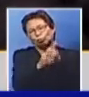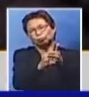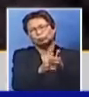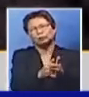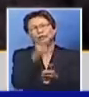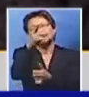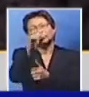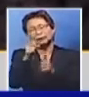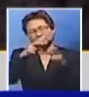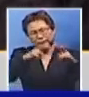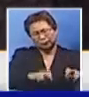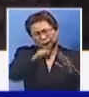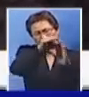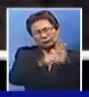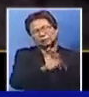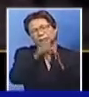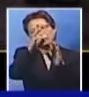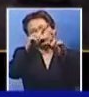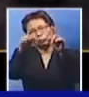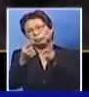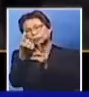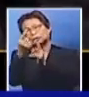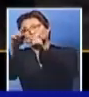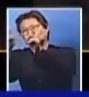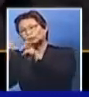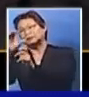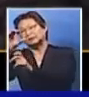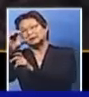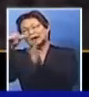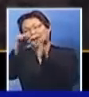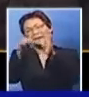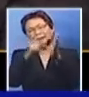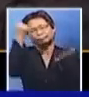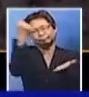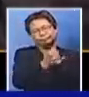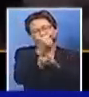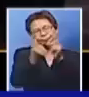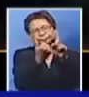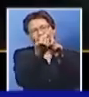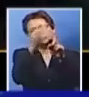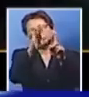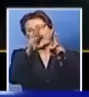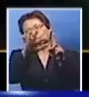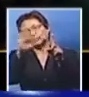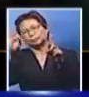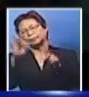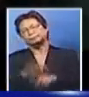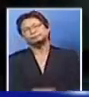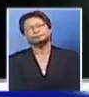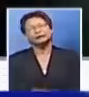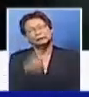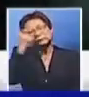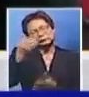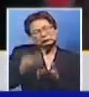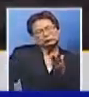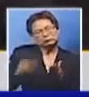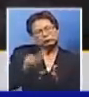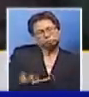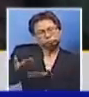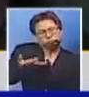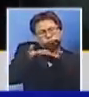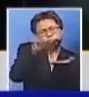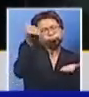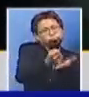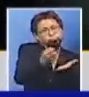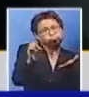Kes disiasat mengikut Seksyen 6-1-C Akta Imigresen 1959 kerana gagal mengemukakan